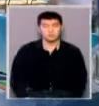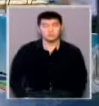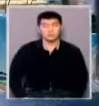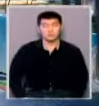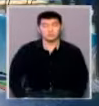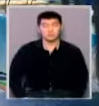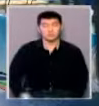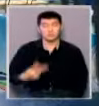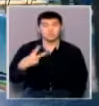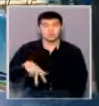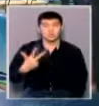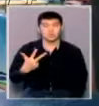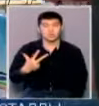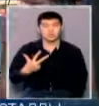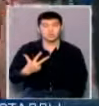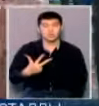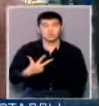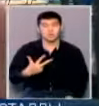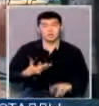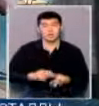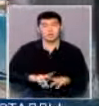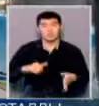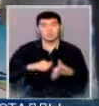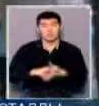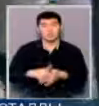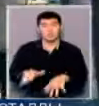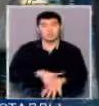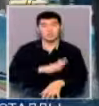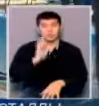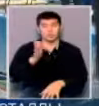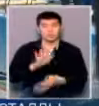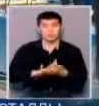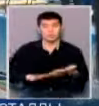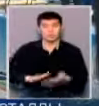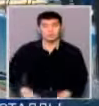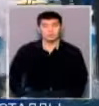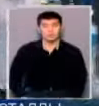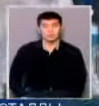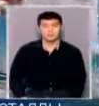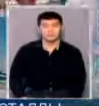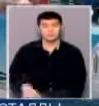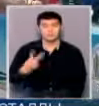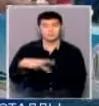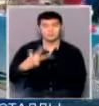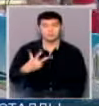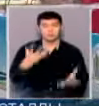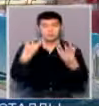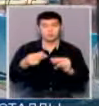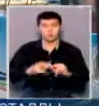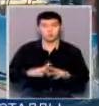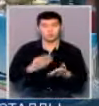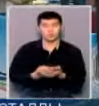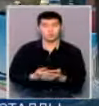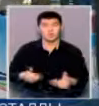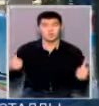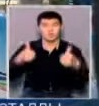жарысымыз 23-ге дейін жалғасады. 23 күні ақтық сын басталады.